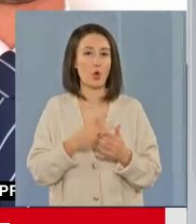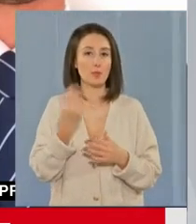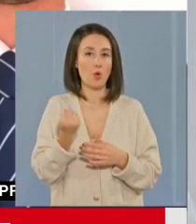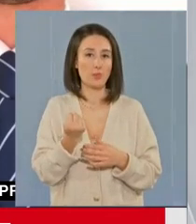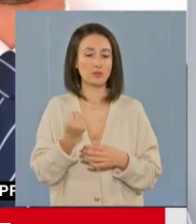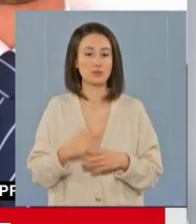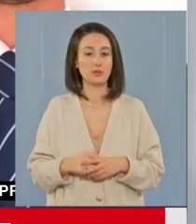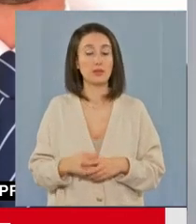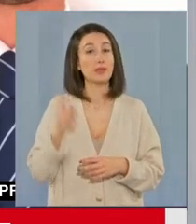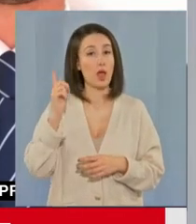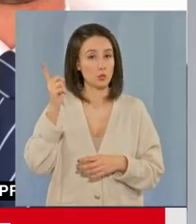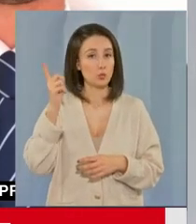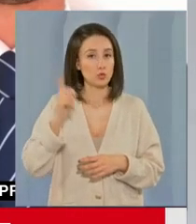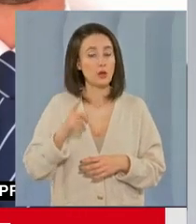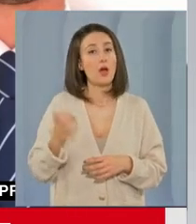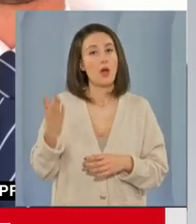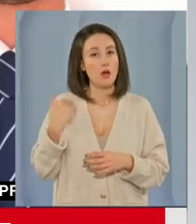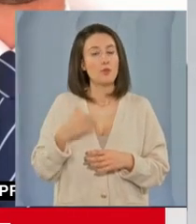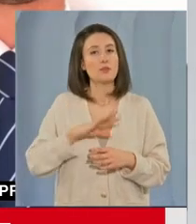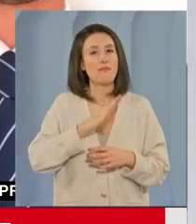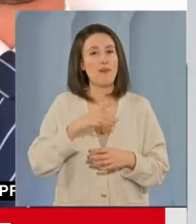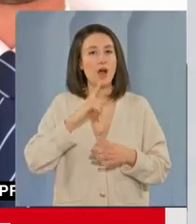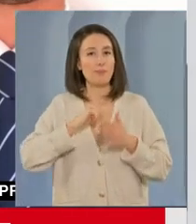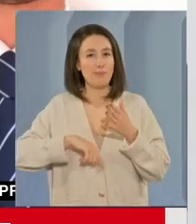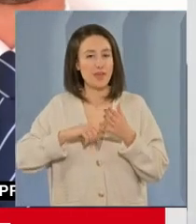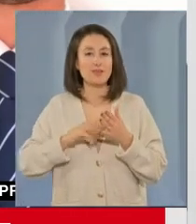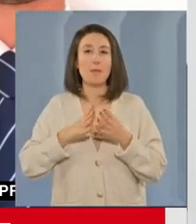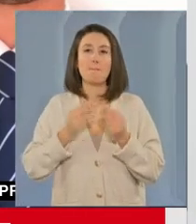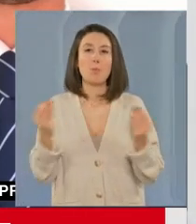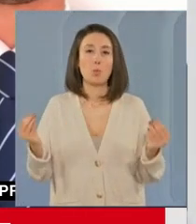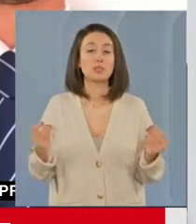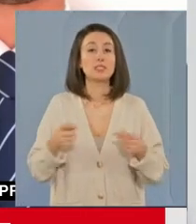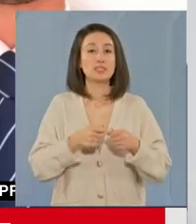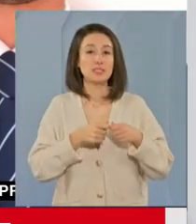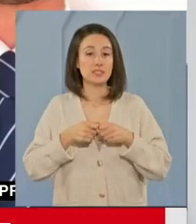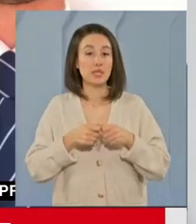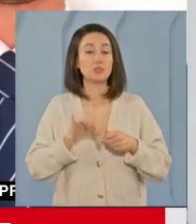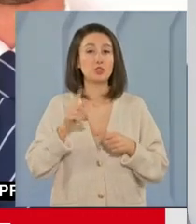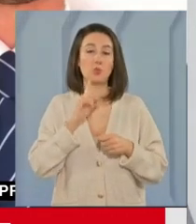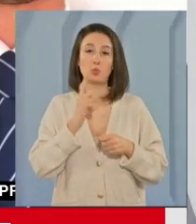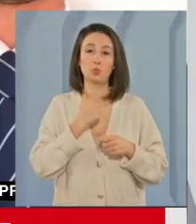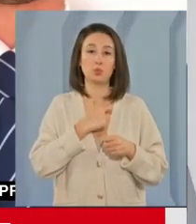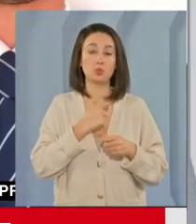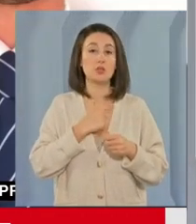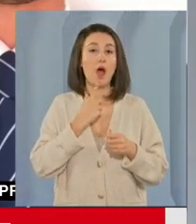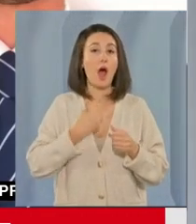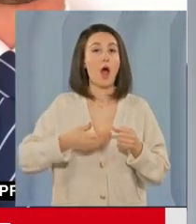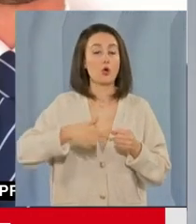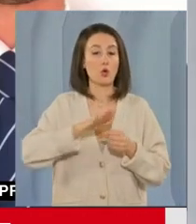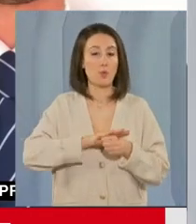2006-2008. De atunci au existat valuri de pensionări masive din sistem și nu au putut efectiv să